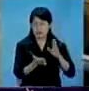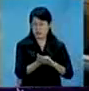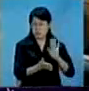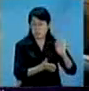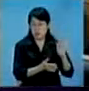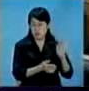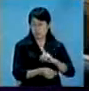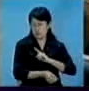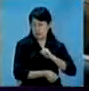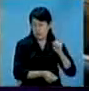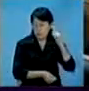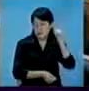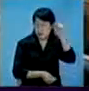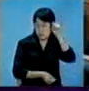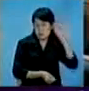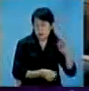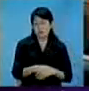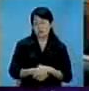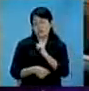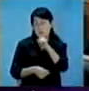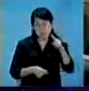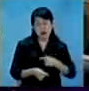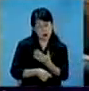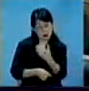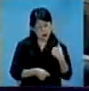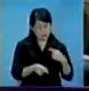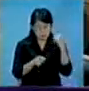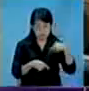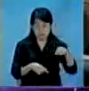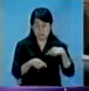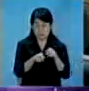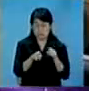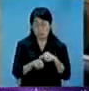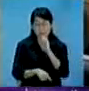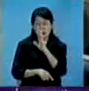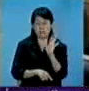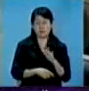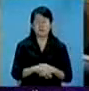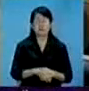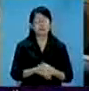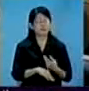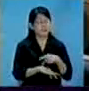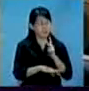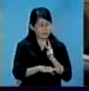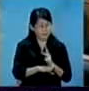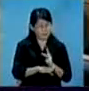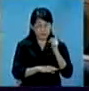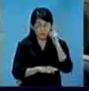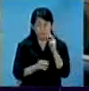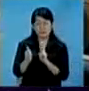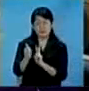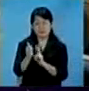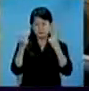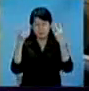จของท่านท่านไม่กล่าวอ้างคนอื่นว่ามาเชื่อร่วมด้วยหรือไม่แต่ท่านประธานที่เคารพครับท่านรองนายกรัฐม